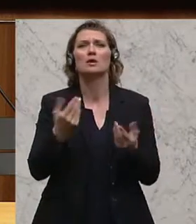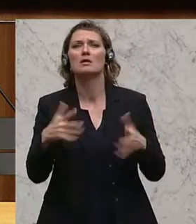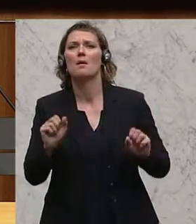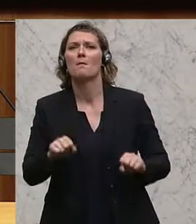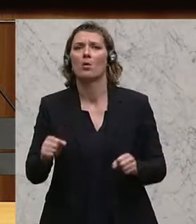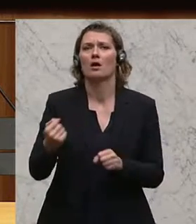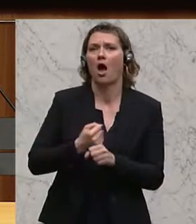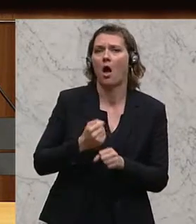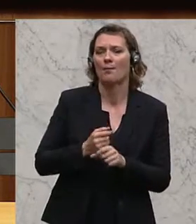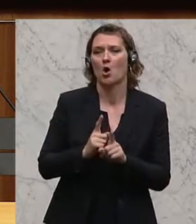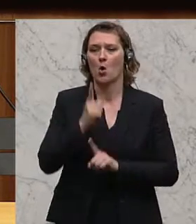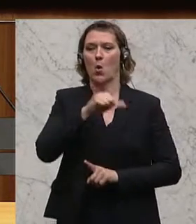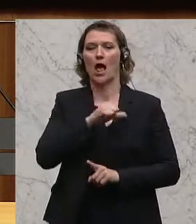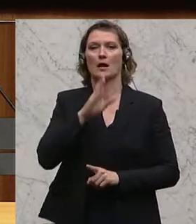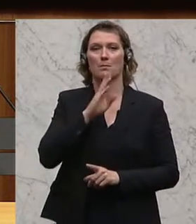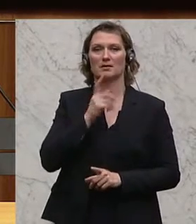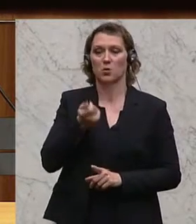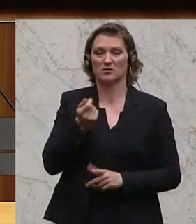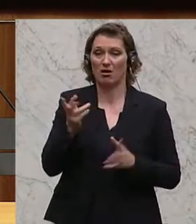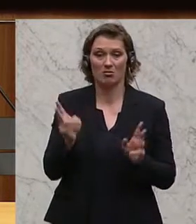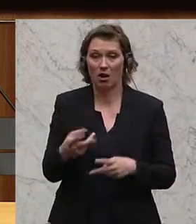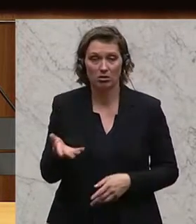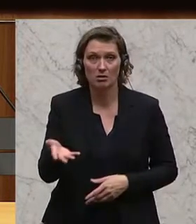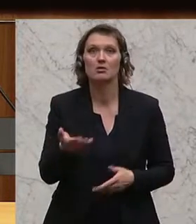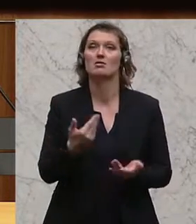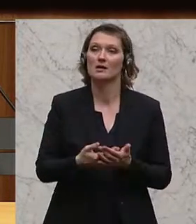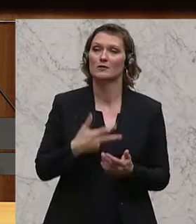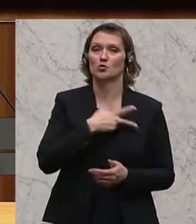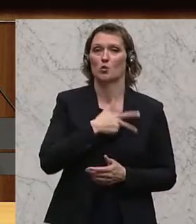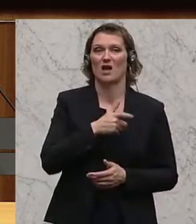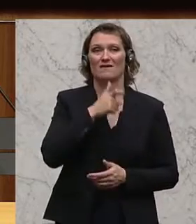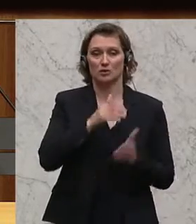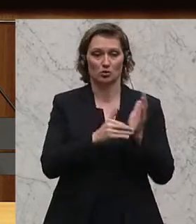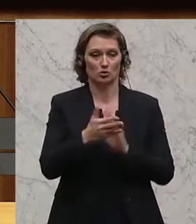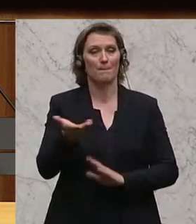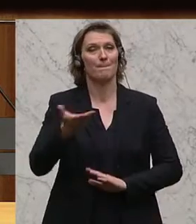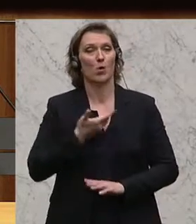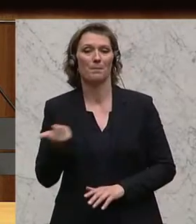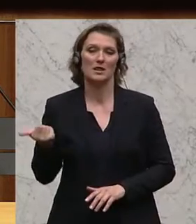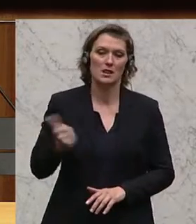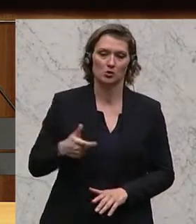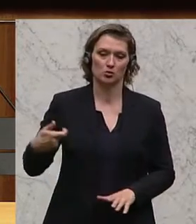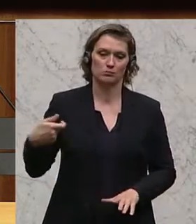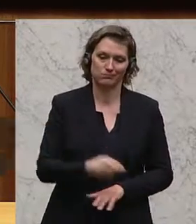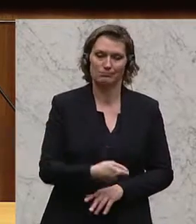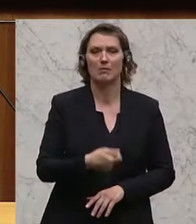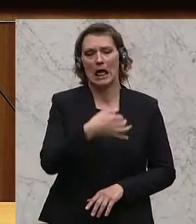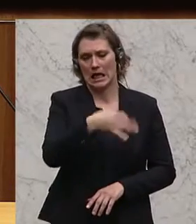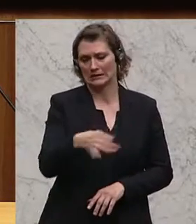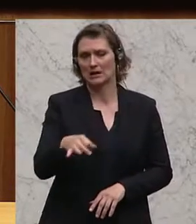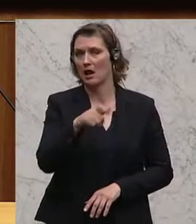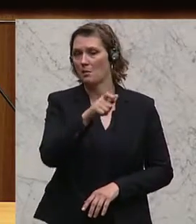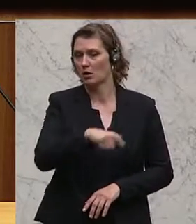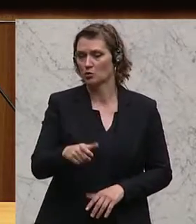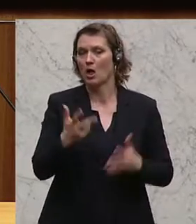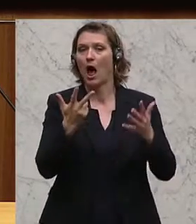Lage sind eine ausreichend hohe eigenpension zu erreichen durch das sozialversicherungsystem eine ausgleichzulage erhalten und ist für Einzelpersonen